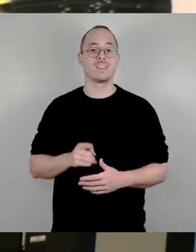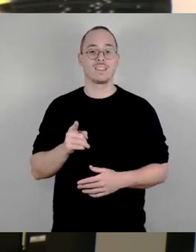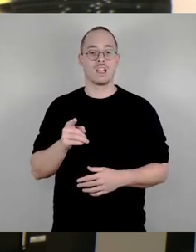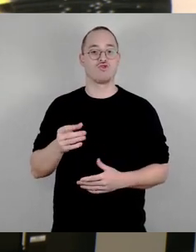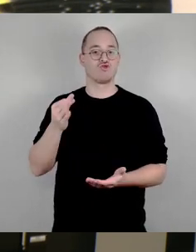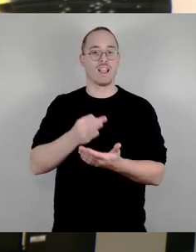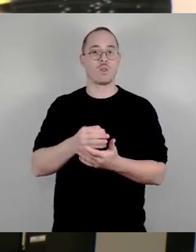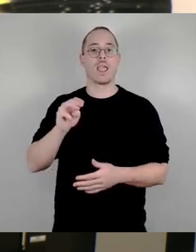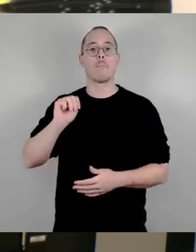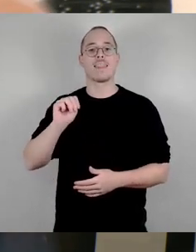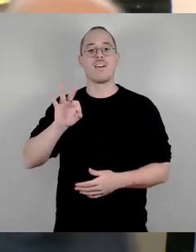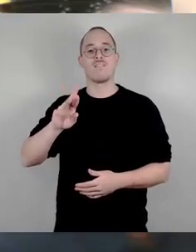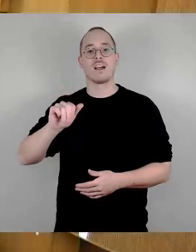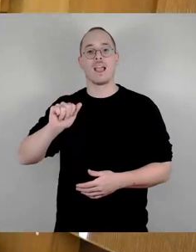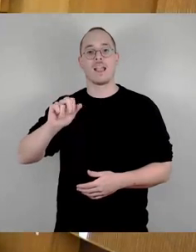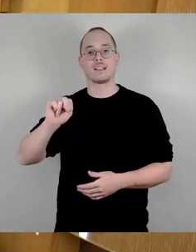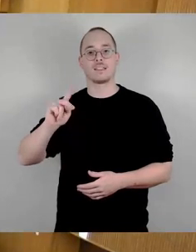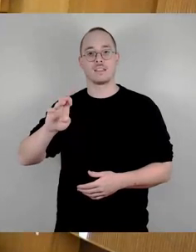Konzept aufgenommen. Vielen Dank.